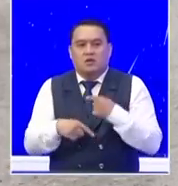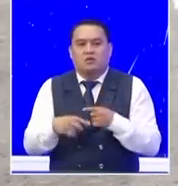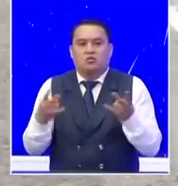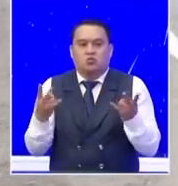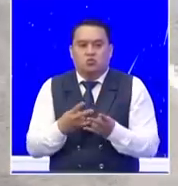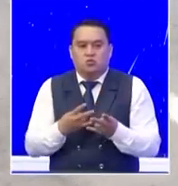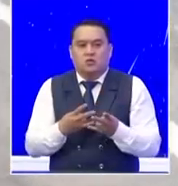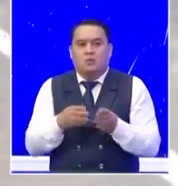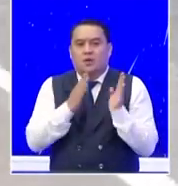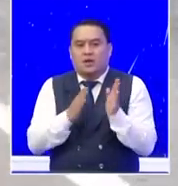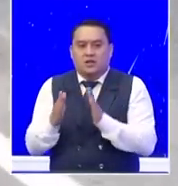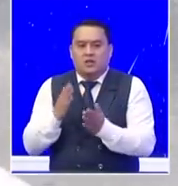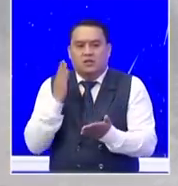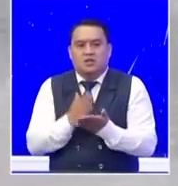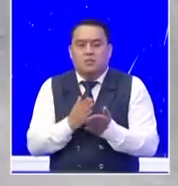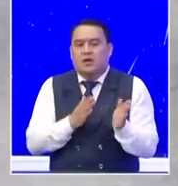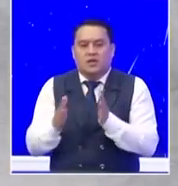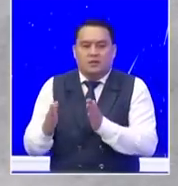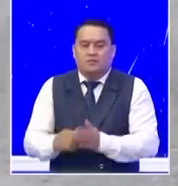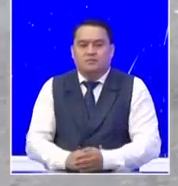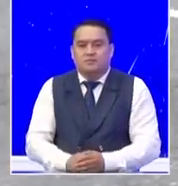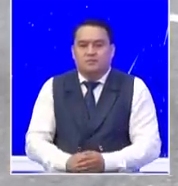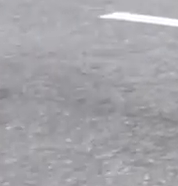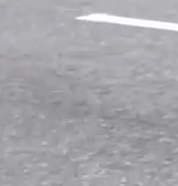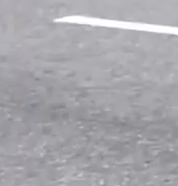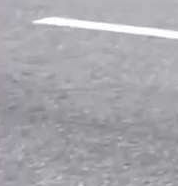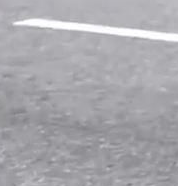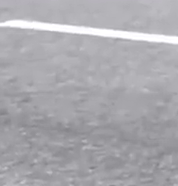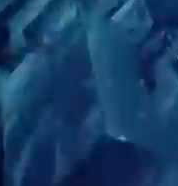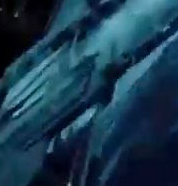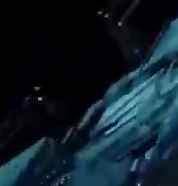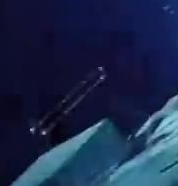обратно. Порядок есть порядок. Ерман Рамбеков, Абла Кутукбай, телеканал ЖТСУ.